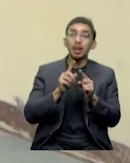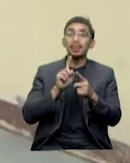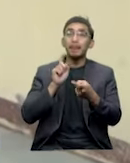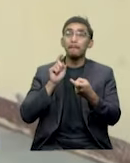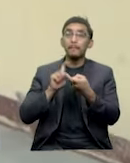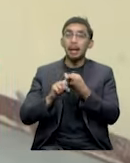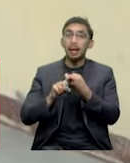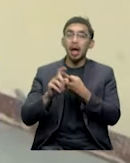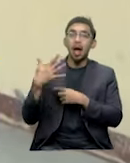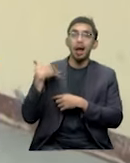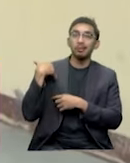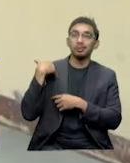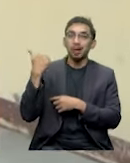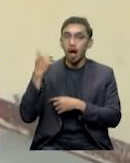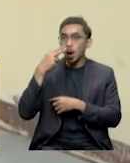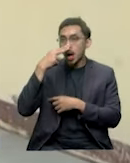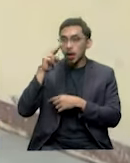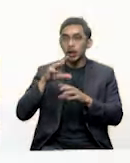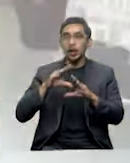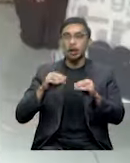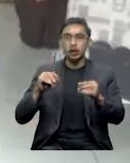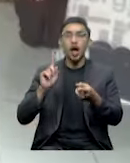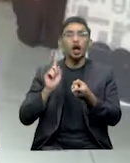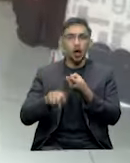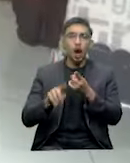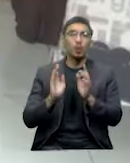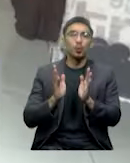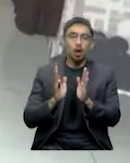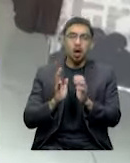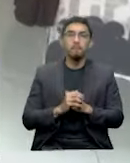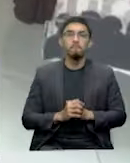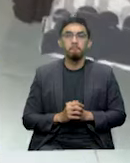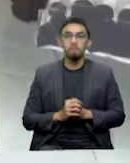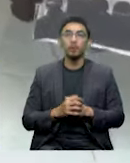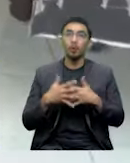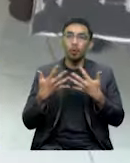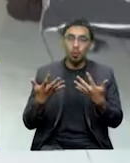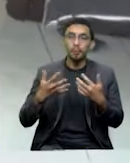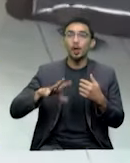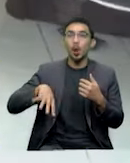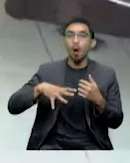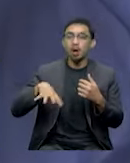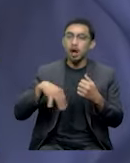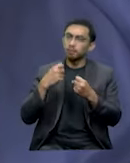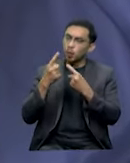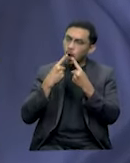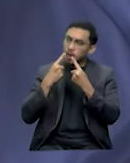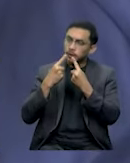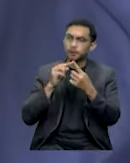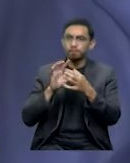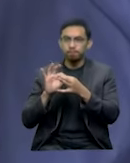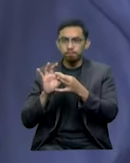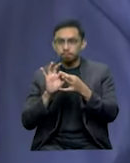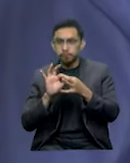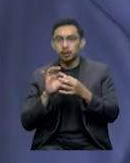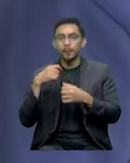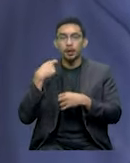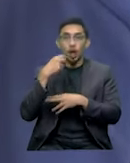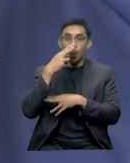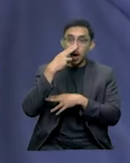yang dekat. Teman kenal ya? Ya, udah kenal. Saat ini keluarga tengah berkoordinasi dengan Kementerian Luar Negeri untuk melakukan